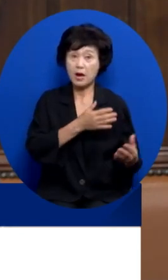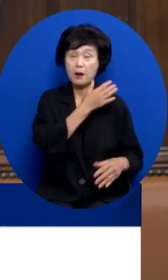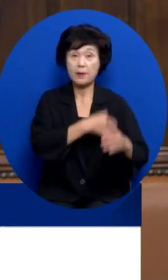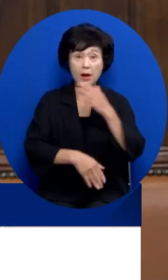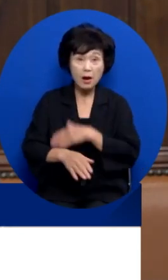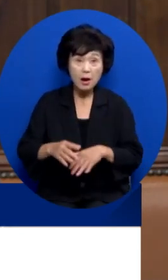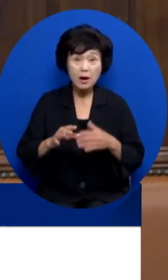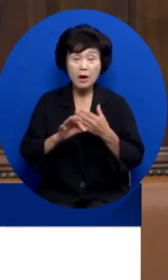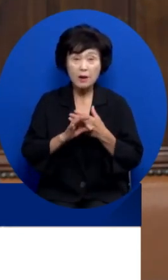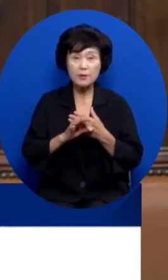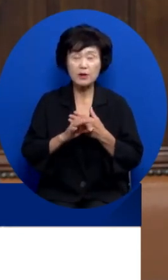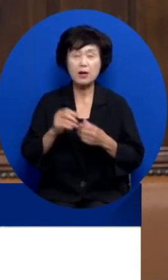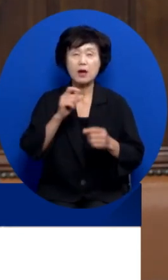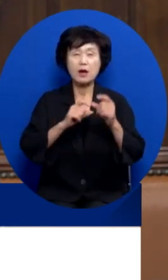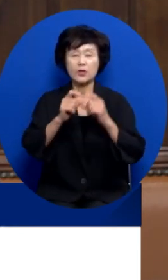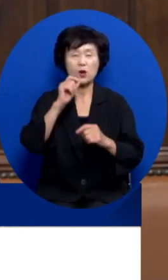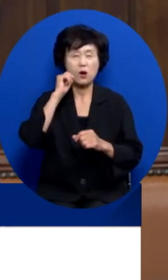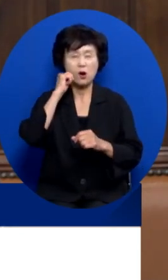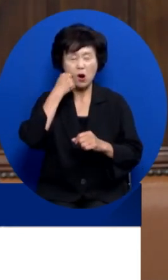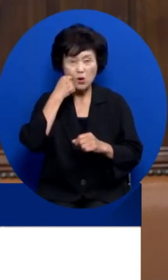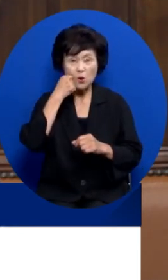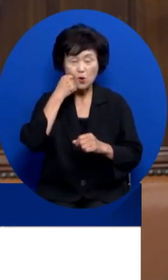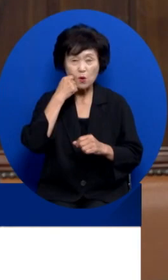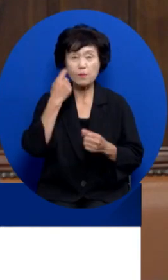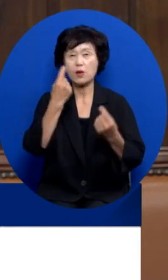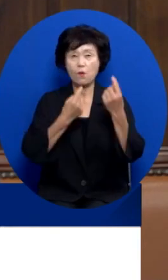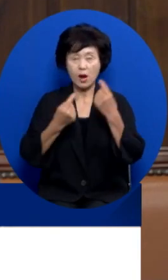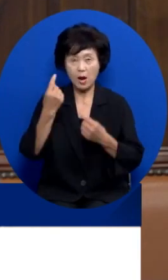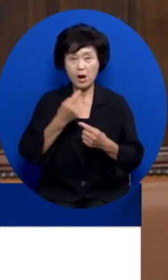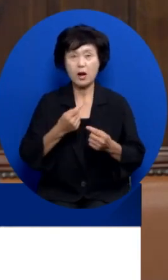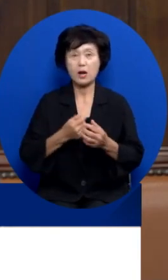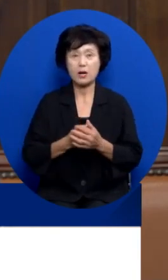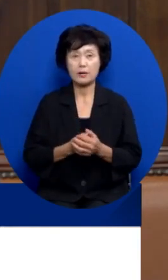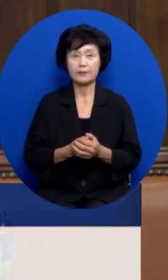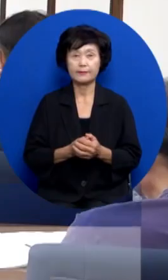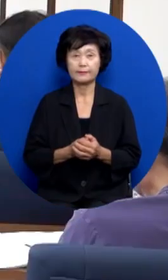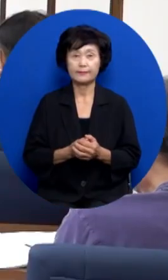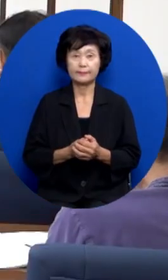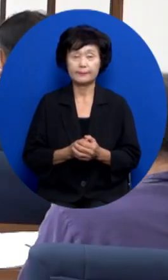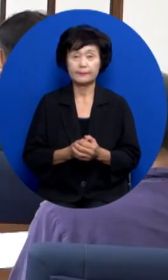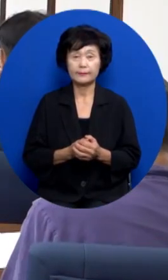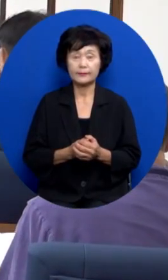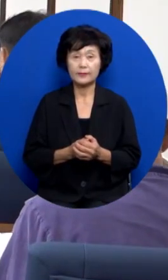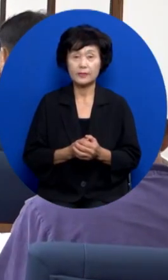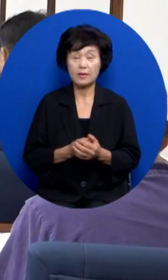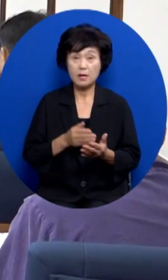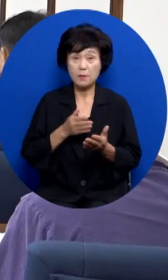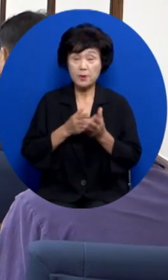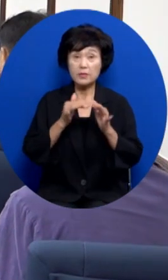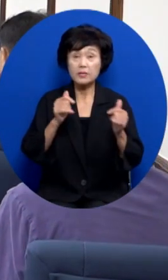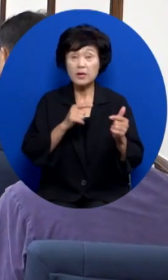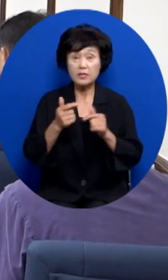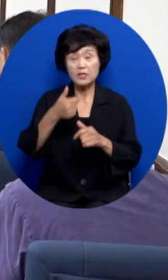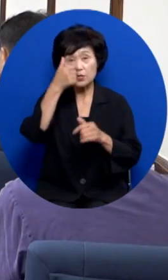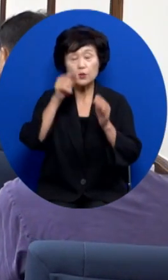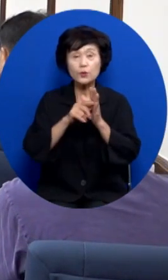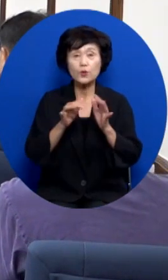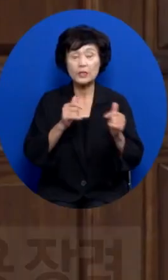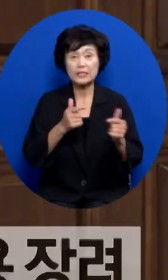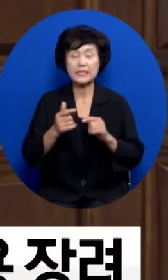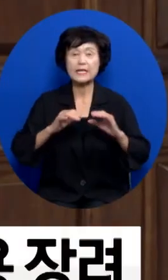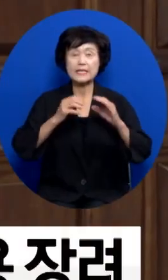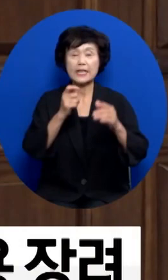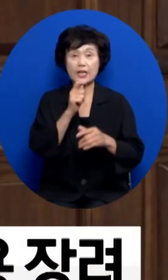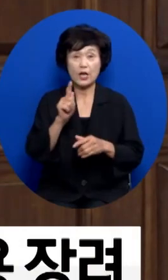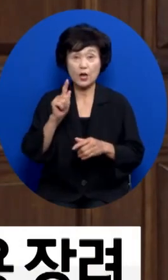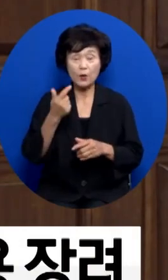모든 어려움이 우리 인간이 고스란히 받고 겪어야 될 줄 압니다. 발제자들은 기독교인들이 기독교 세계관에